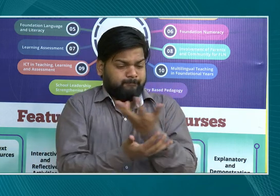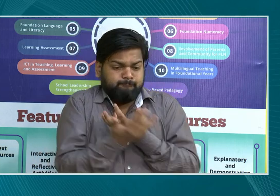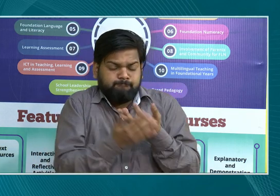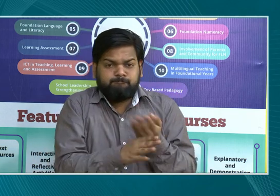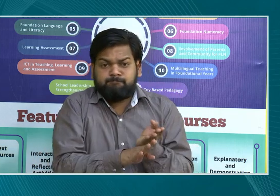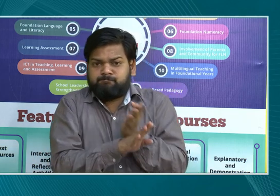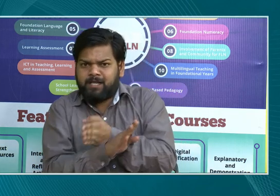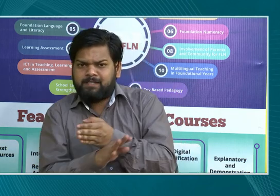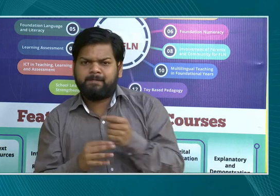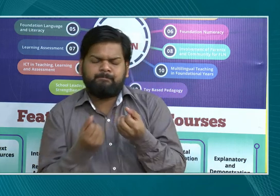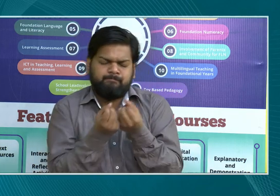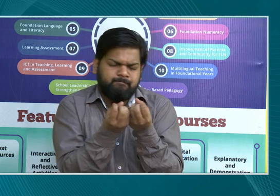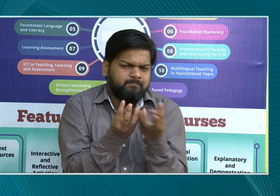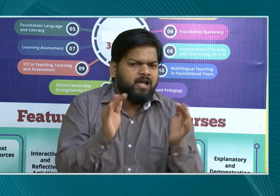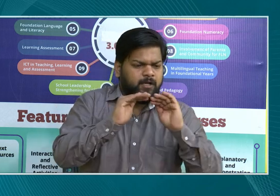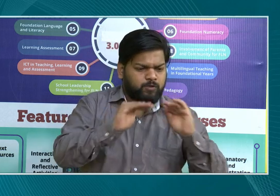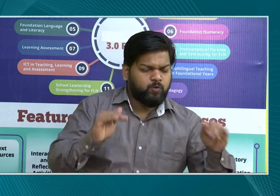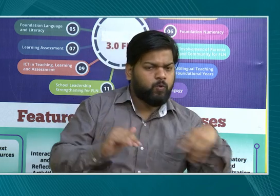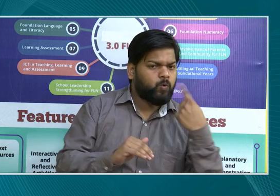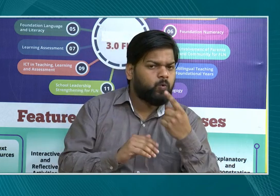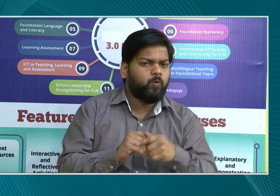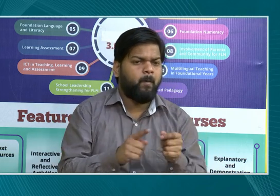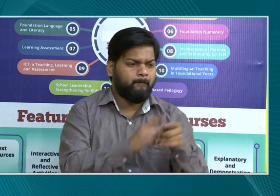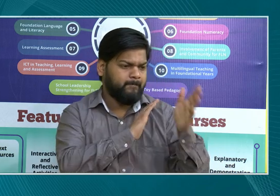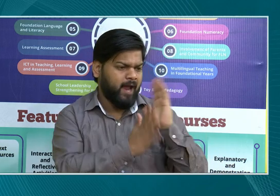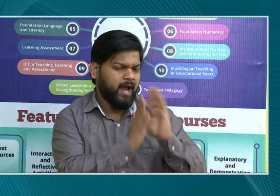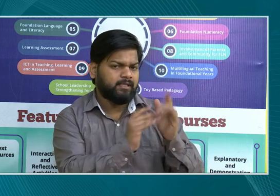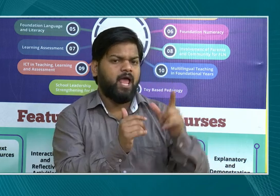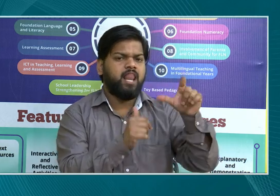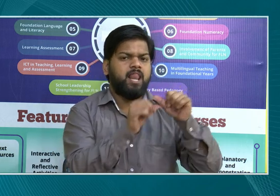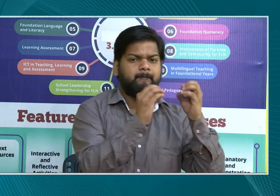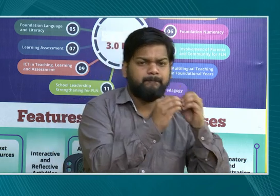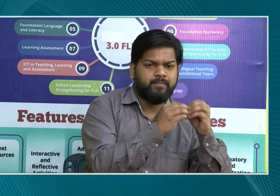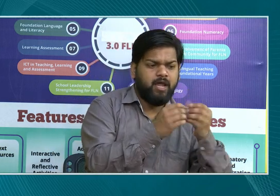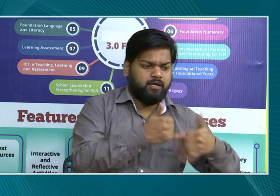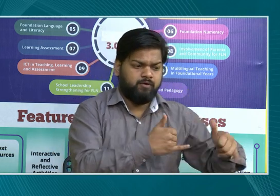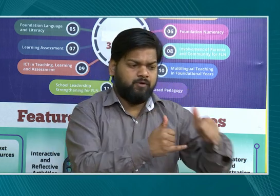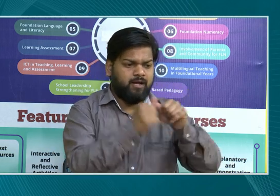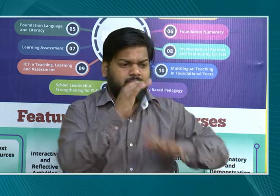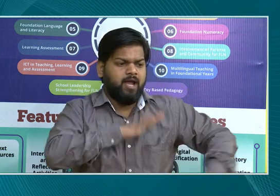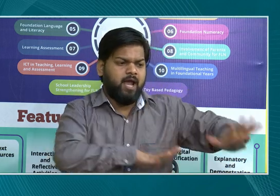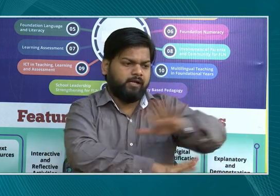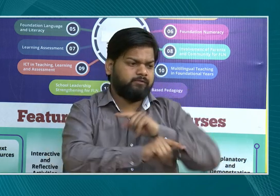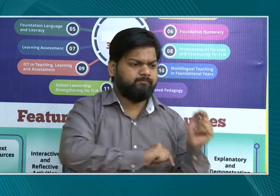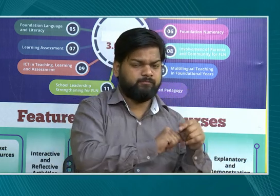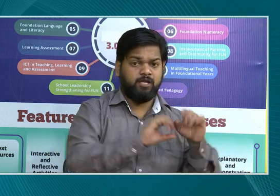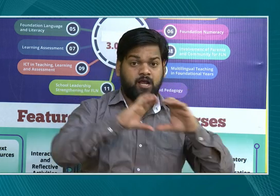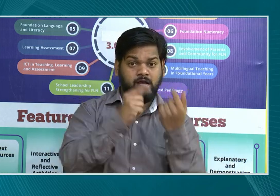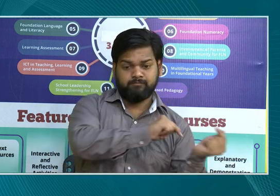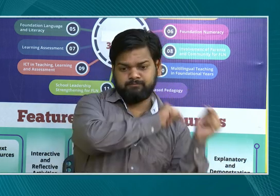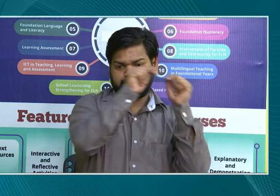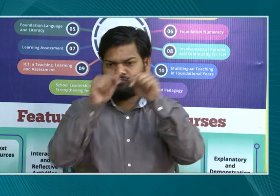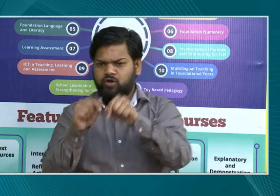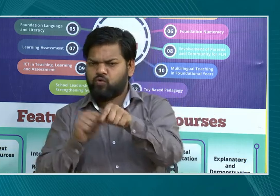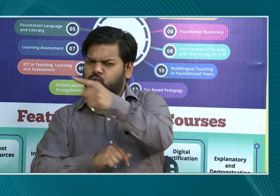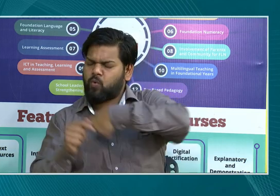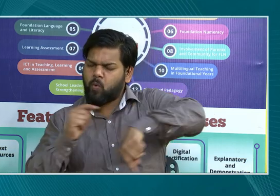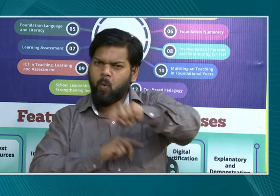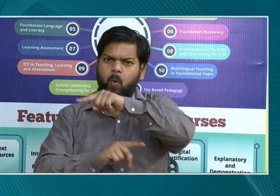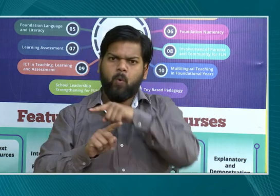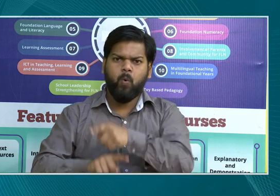प्रैक्टिकल रूम से लाइब्रेरी से ग्राउंड से उनको अपने जो है उनका ध्यान उसे समय कहानी और होता है तो मेरा